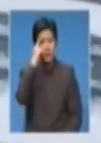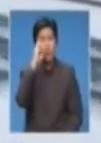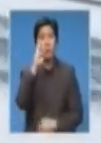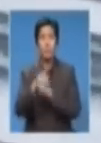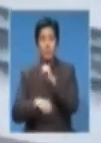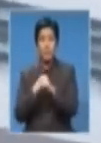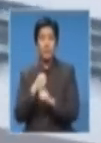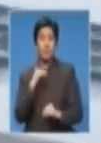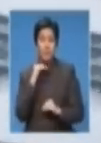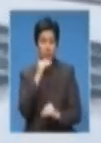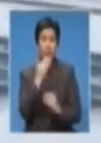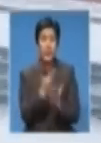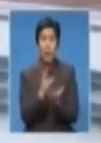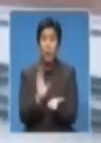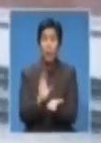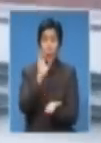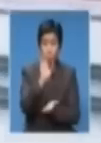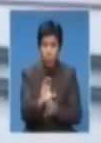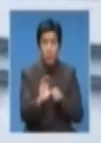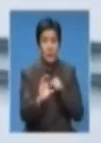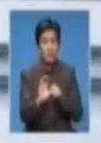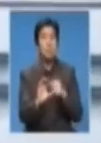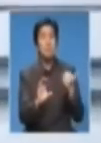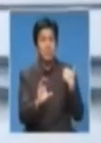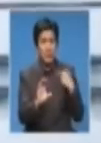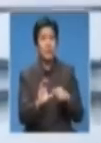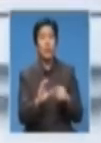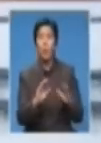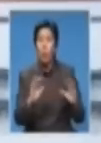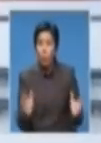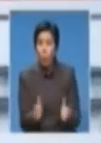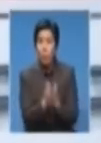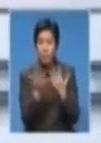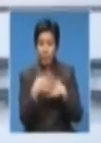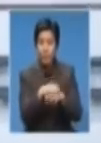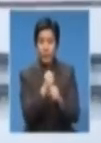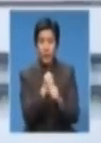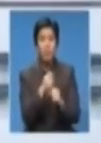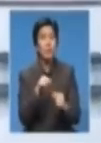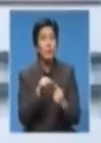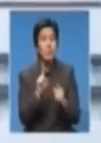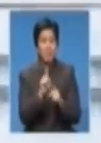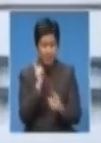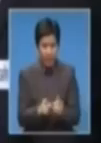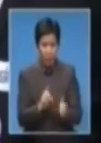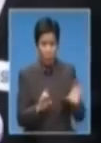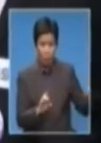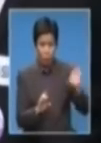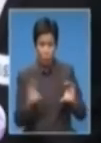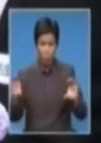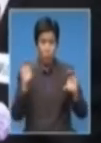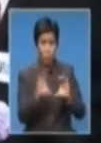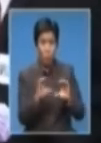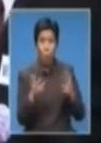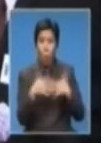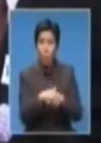แหล่งเงินทุนก็มีการจัดตั้งกองทุนที่จะระดมเงินร่วมลงทุนในลักษณะ Fund of Fund นะครับโดยจะลงทุนผ่านกองทุ